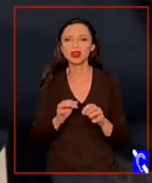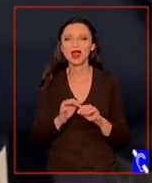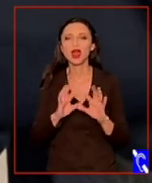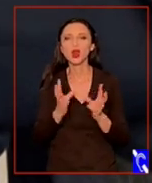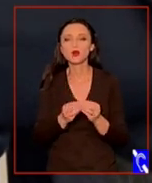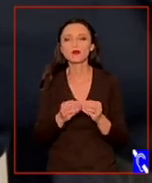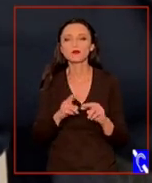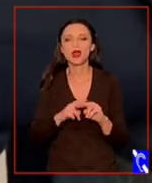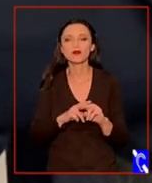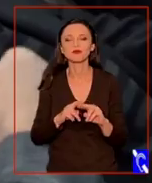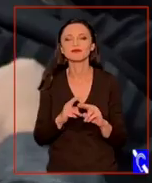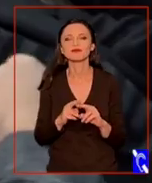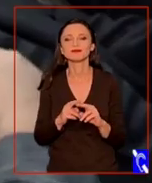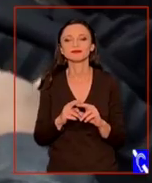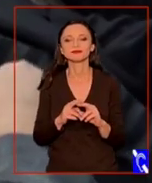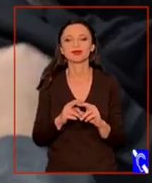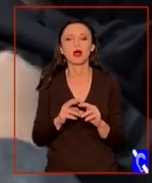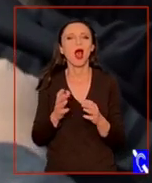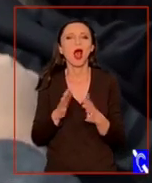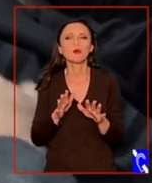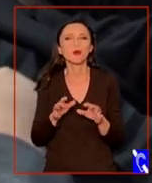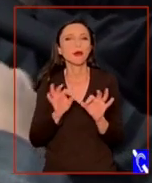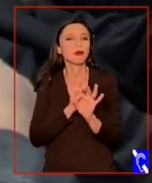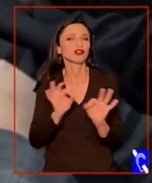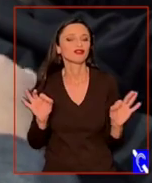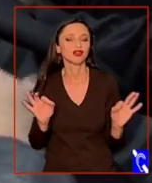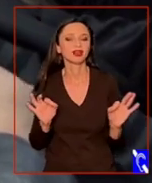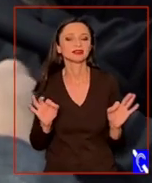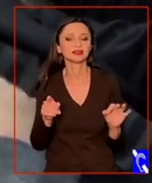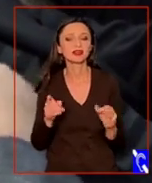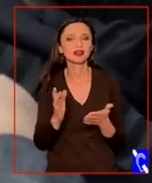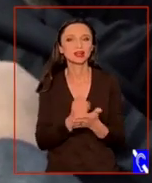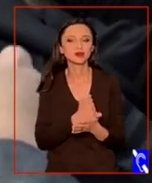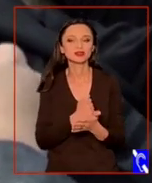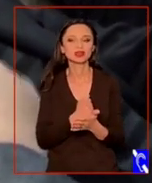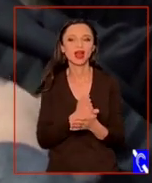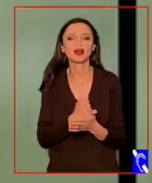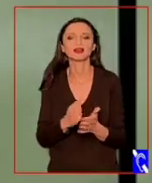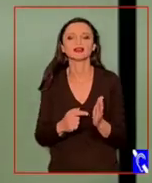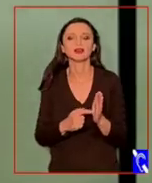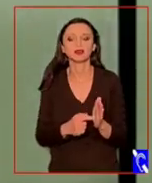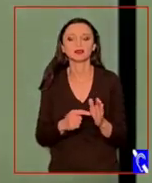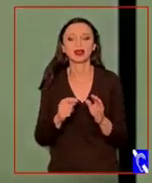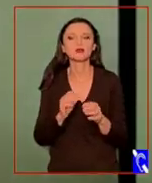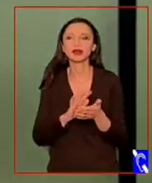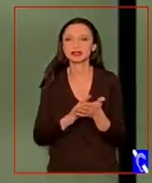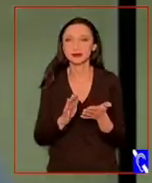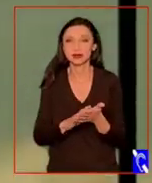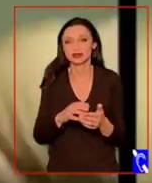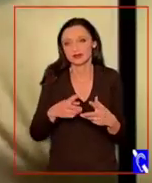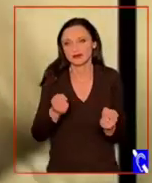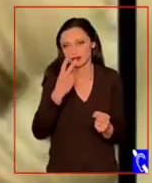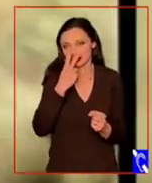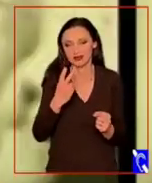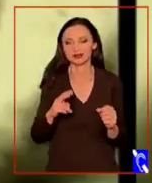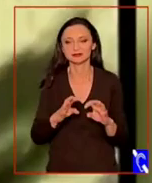lumea reală, o realitate aproape perfectă, pe care reușea să o redea doar cu